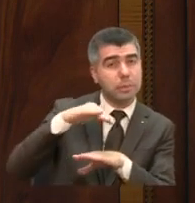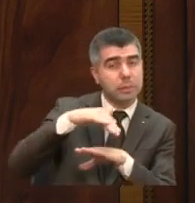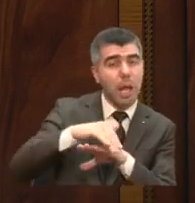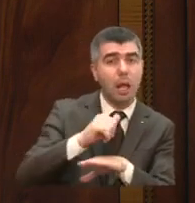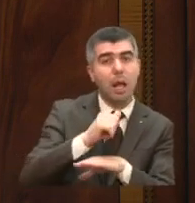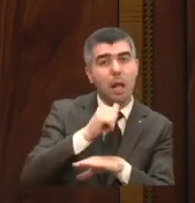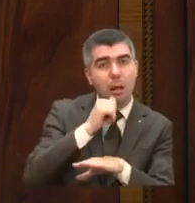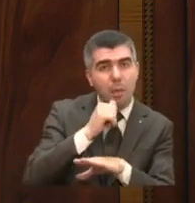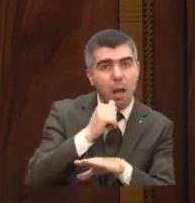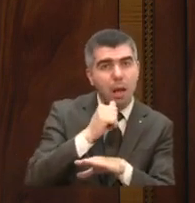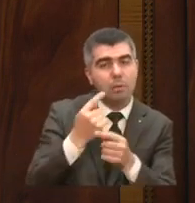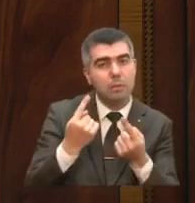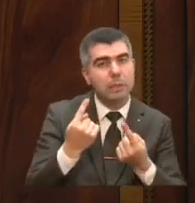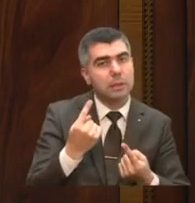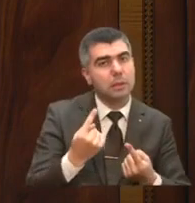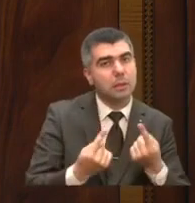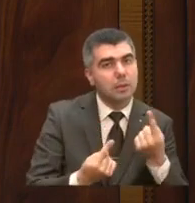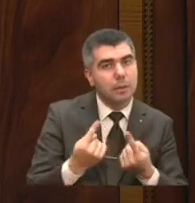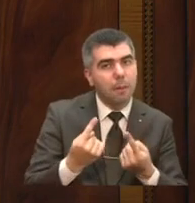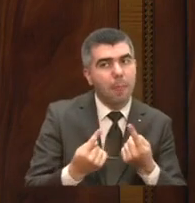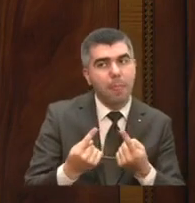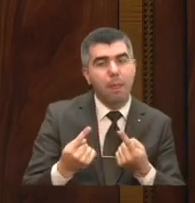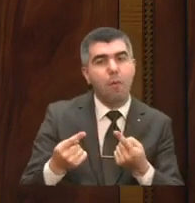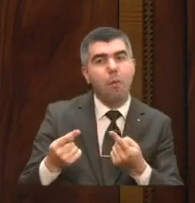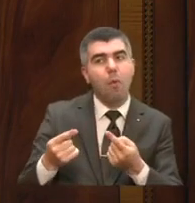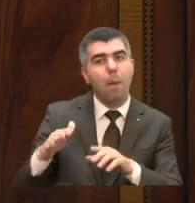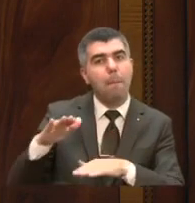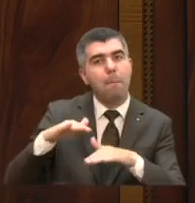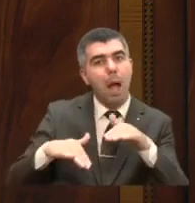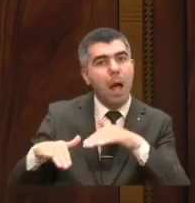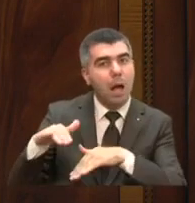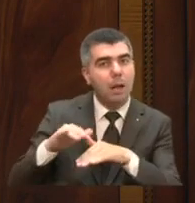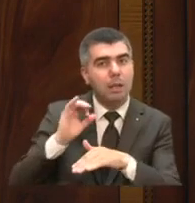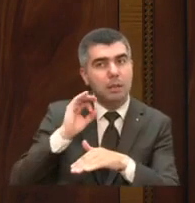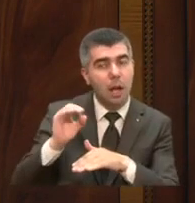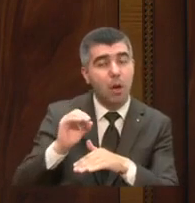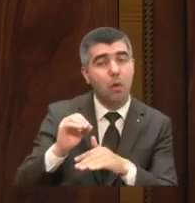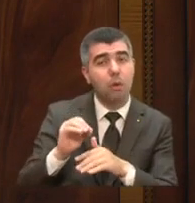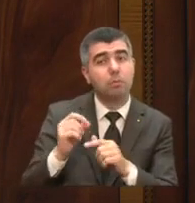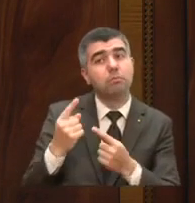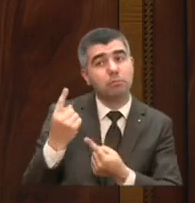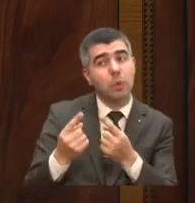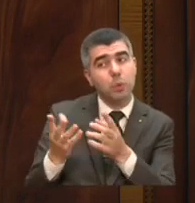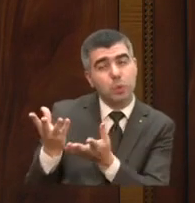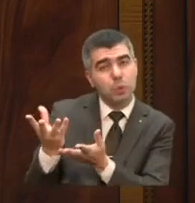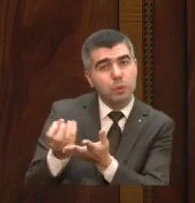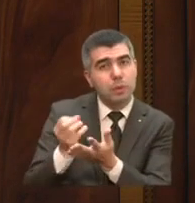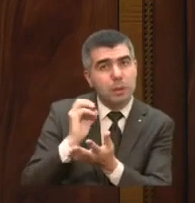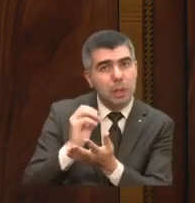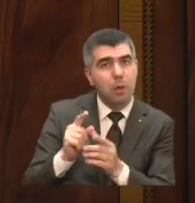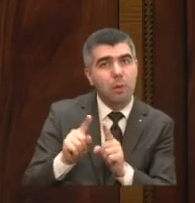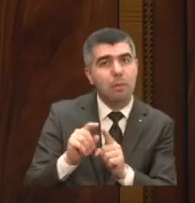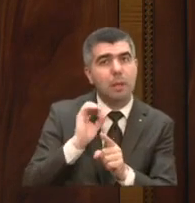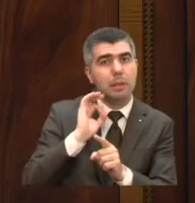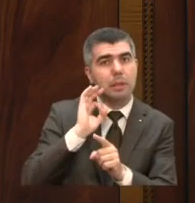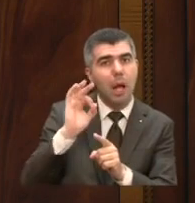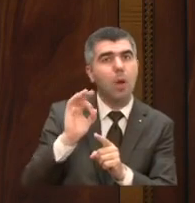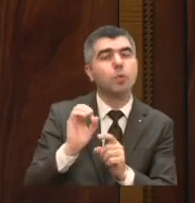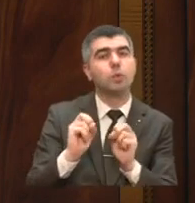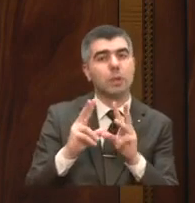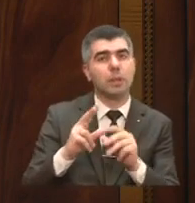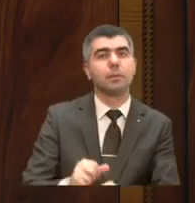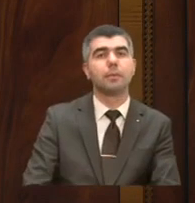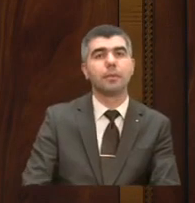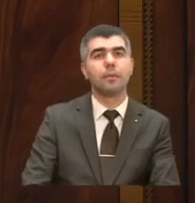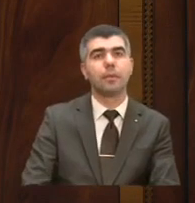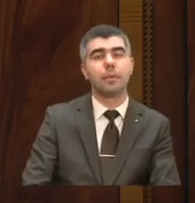أو بتحلية مياه البحر، أو ربما في المستقبل باستعمال مياه العادمة لبعض الأغراض. عندنا